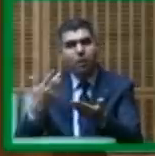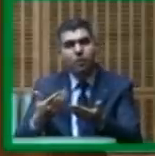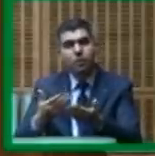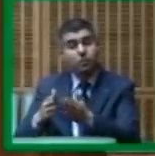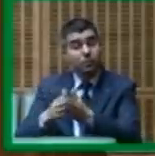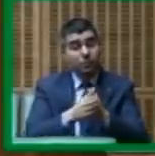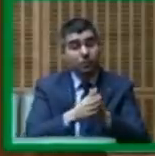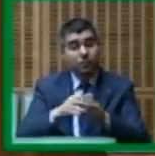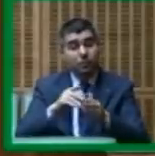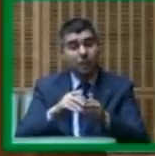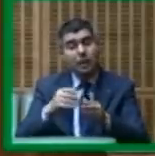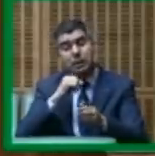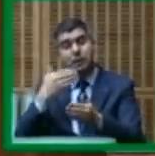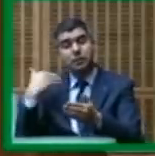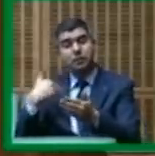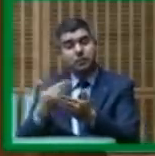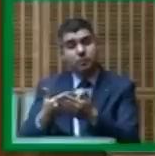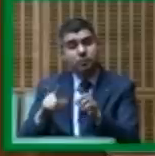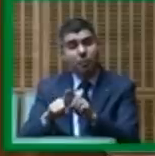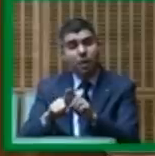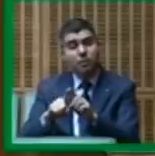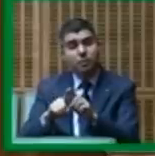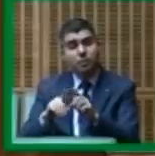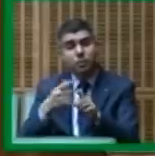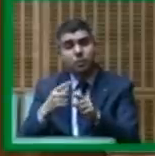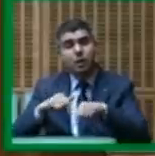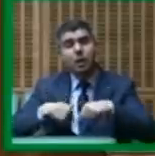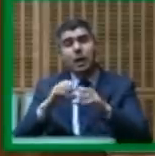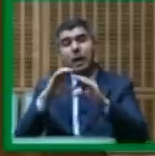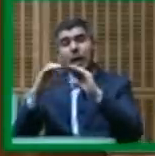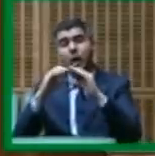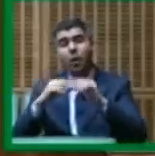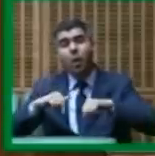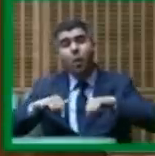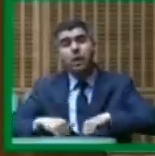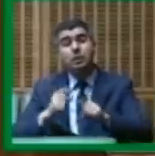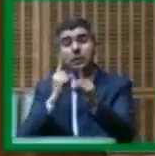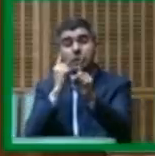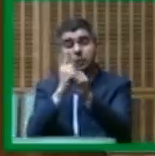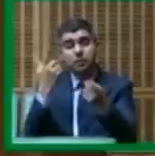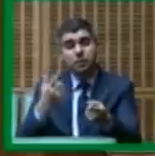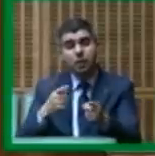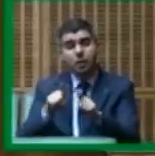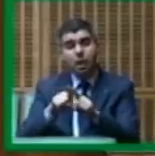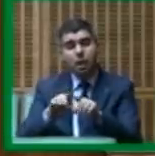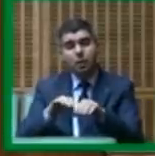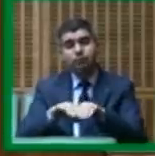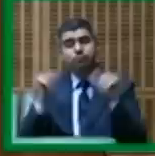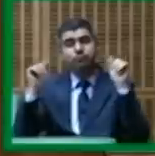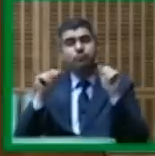كنت في حوار مع مع مع مع, مع واحد من الوزراء ديالي المحترمين، وقال لي الاستقلال ديال القضاء عن من؟